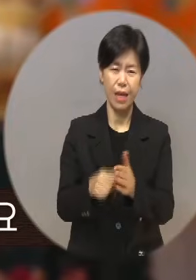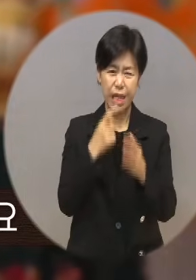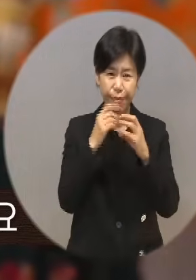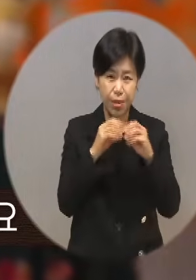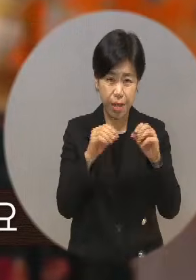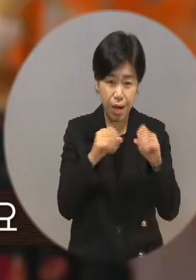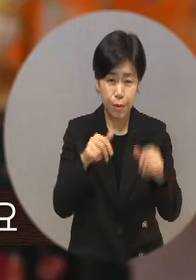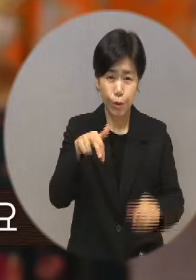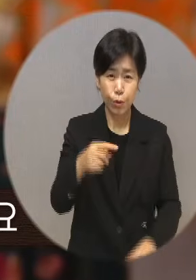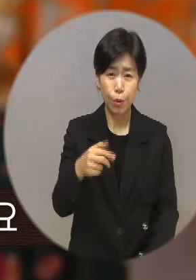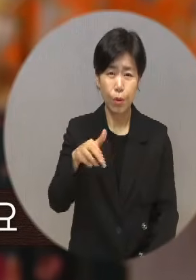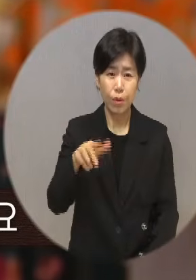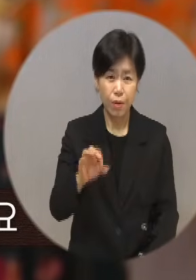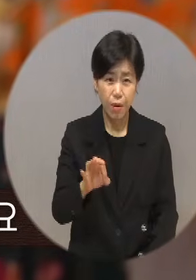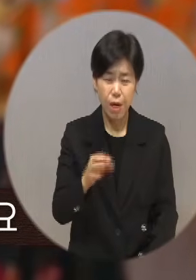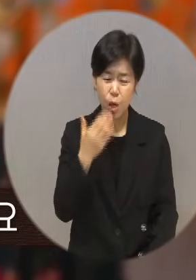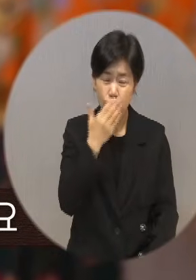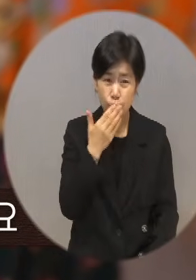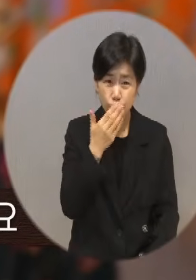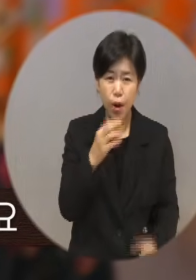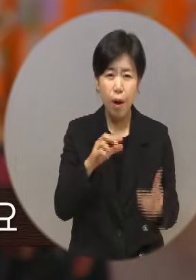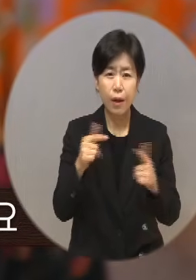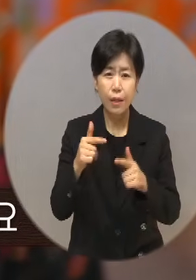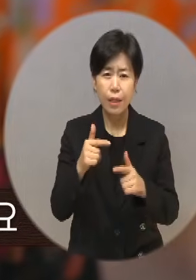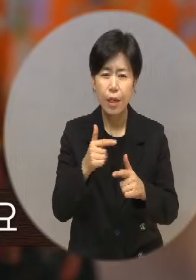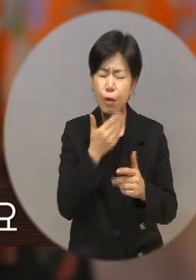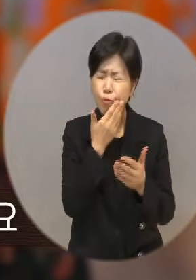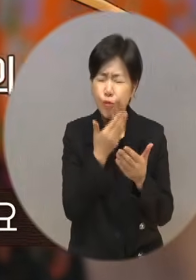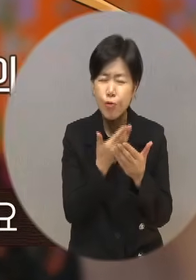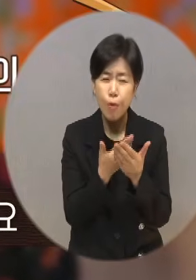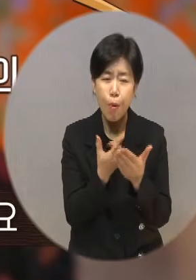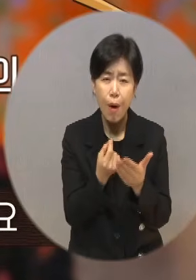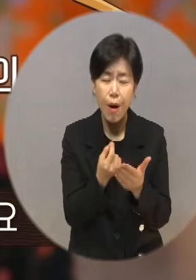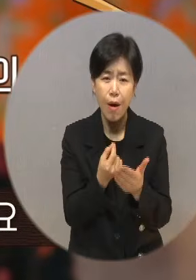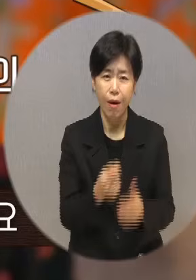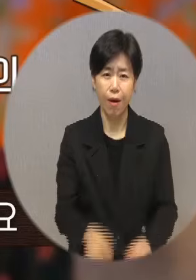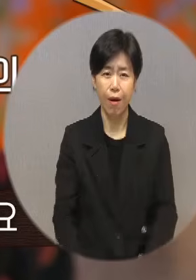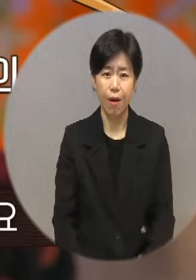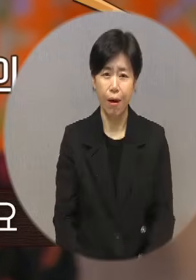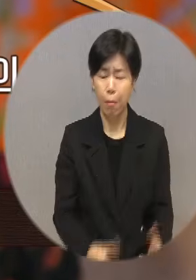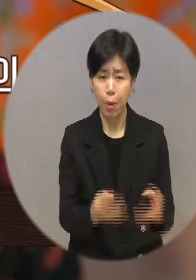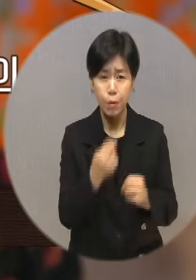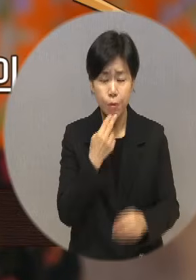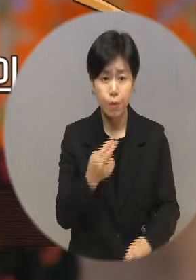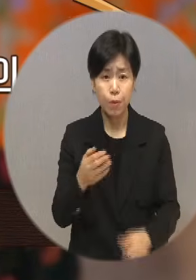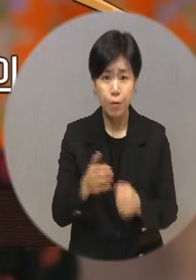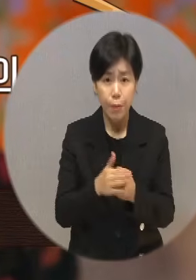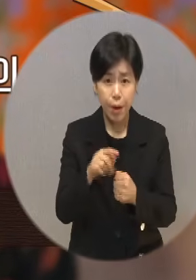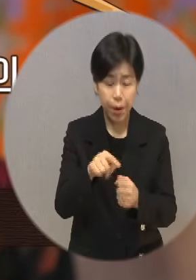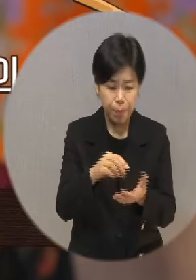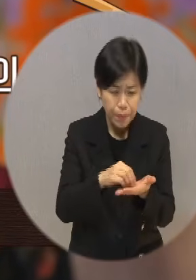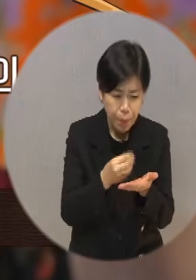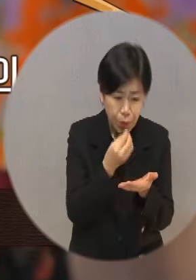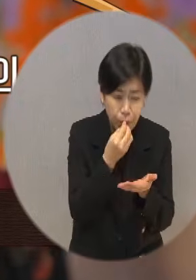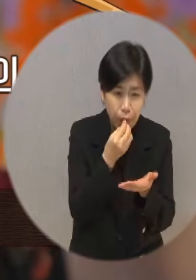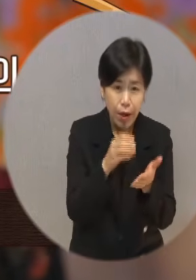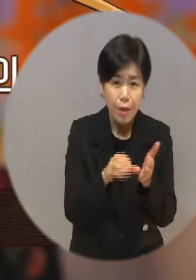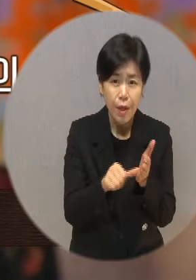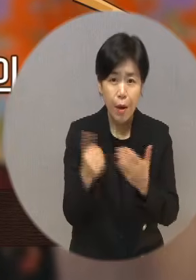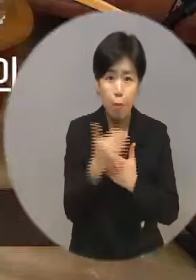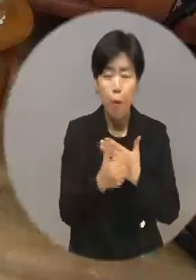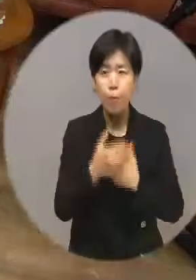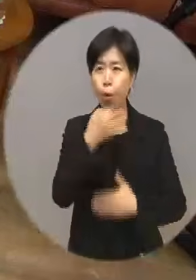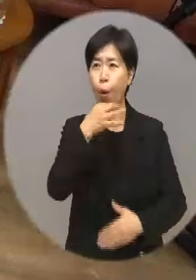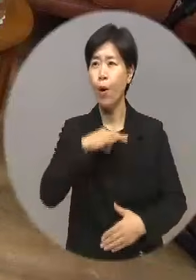밀가루, 조청, 꿀, 기름 이런 게 굉장히 귀하잖아요. 최고의 영양제죠. 그러니까 이걸 하나를 먹으면은 몸보신이